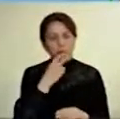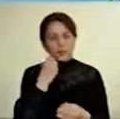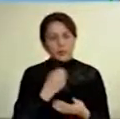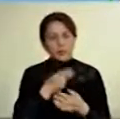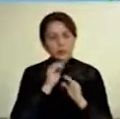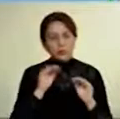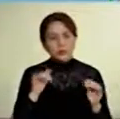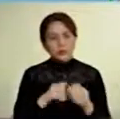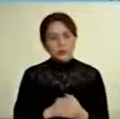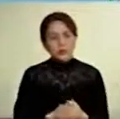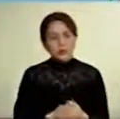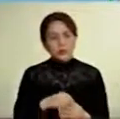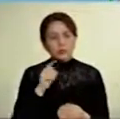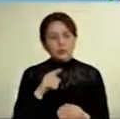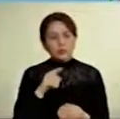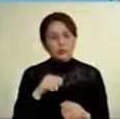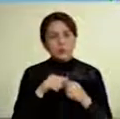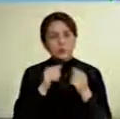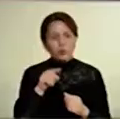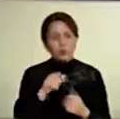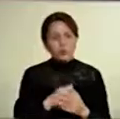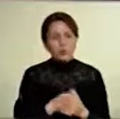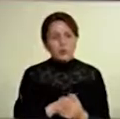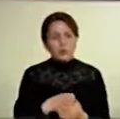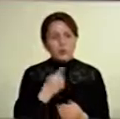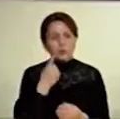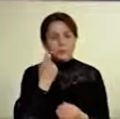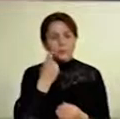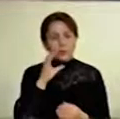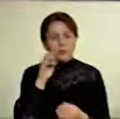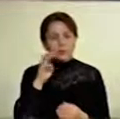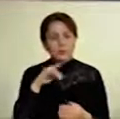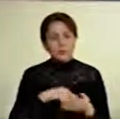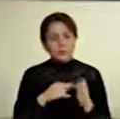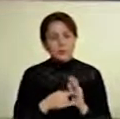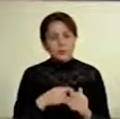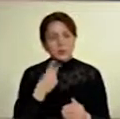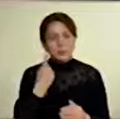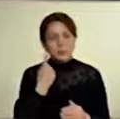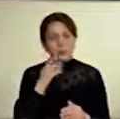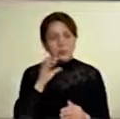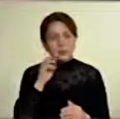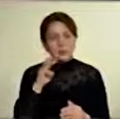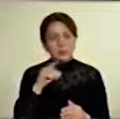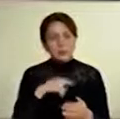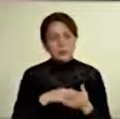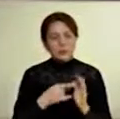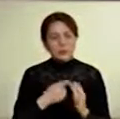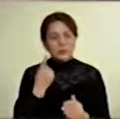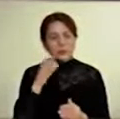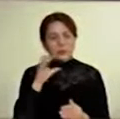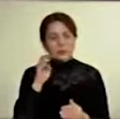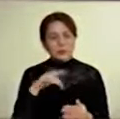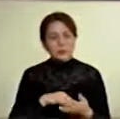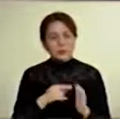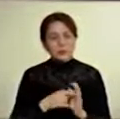Bu shaklimizda mana bu 1 sm kvadrat, 1 sm kvadrat, 1 sm kvadrat